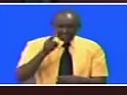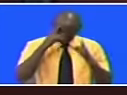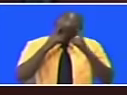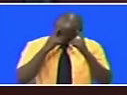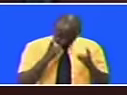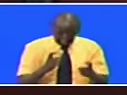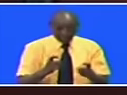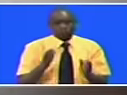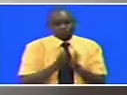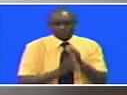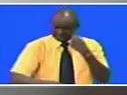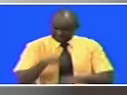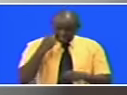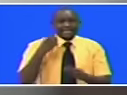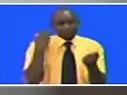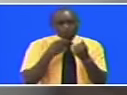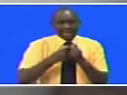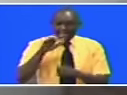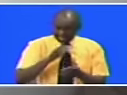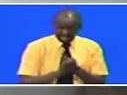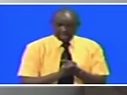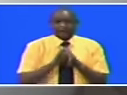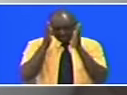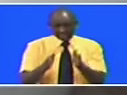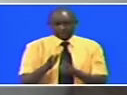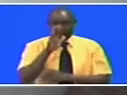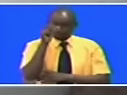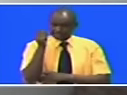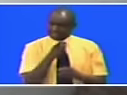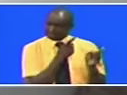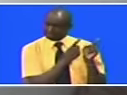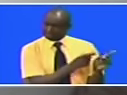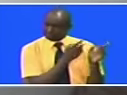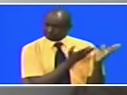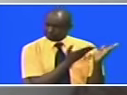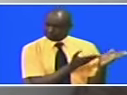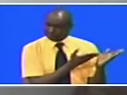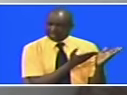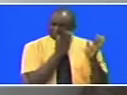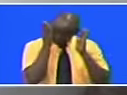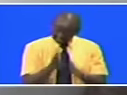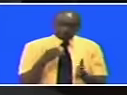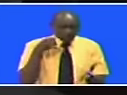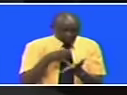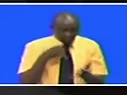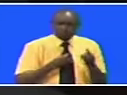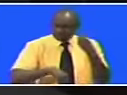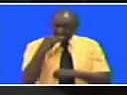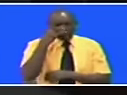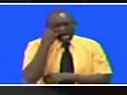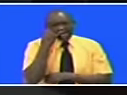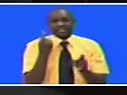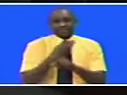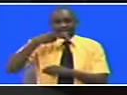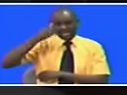wa dawa za kulevya kaunti ya Kwale, Bosire Nyegoti Makori ametajwa kuhusika kwenye ulanguzi wa miadarati aina